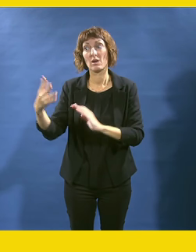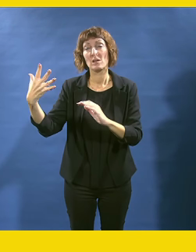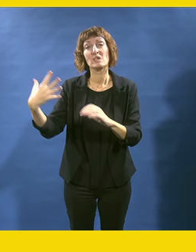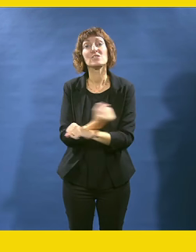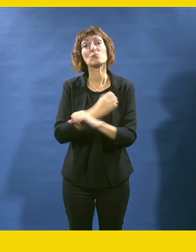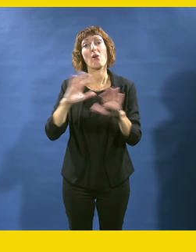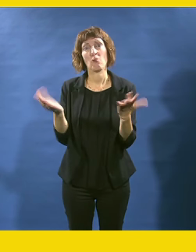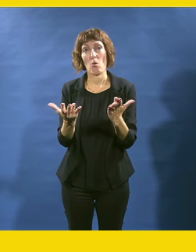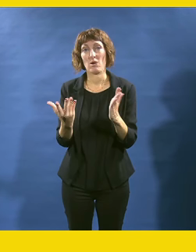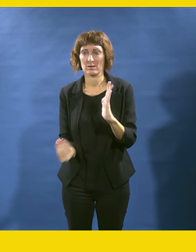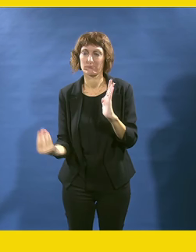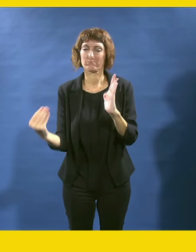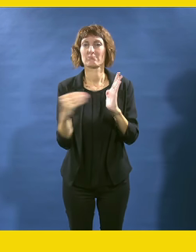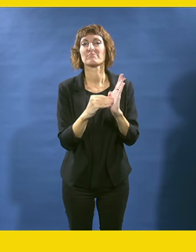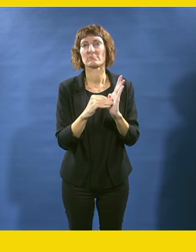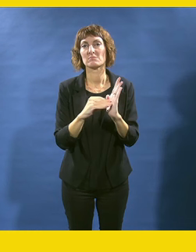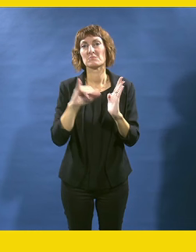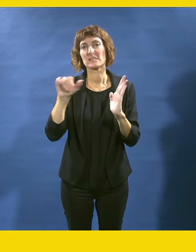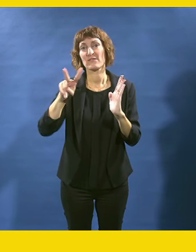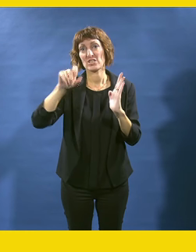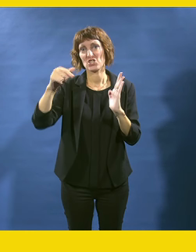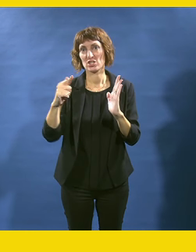de l'IVG dans la Constitution.